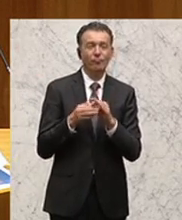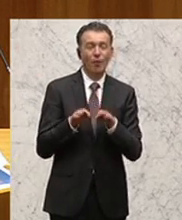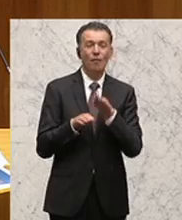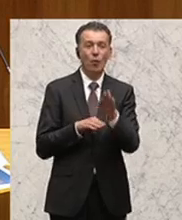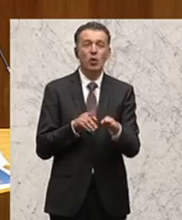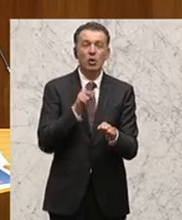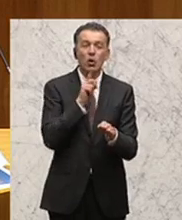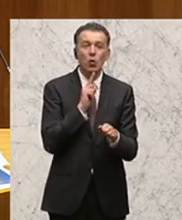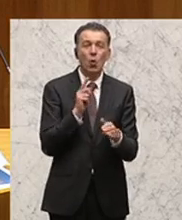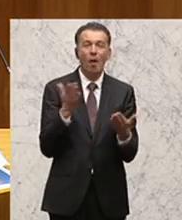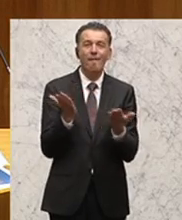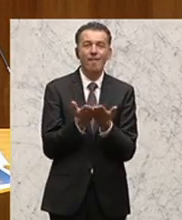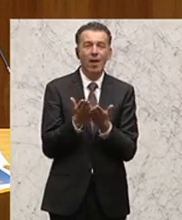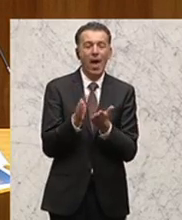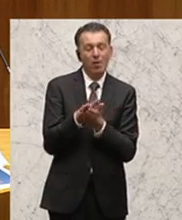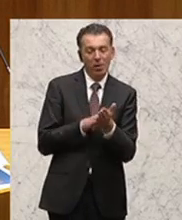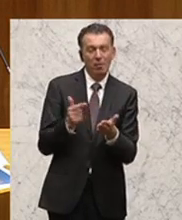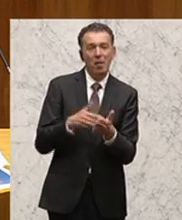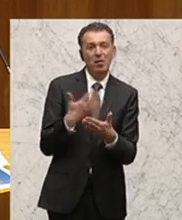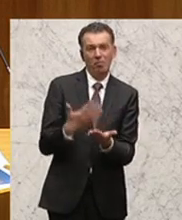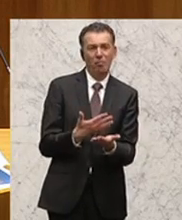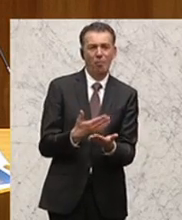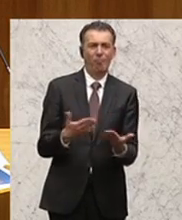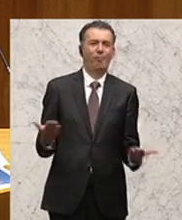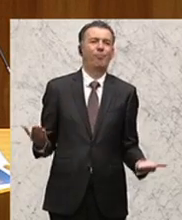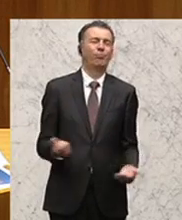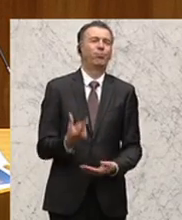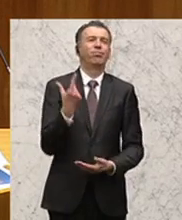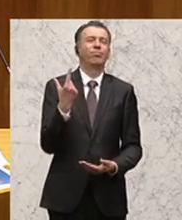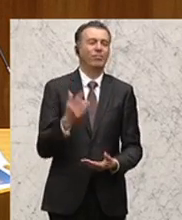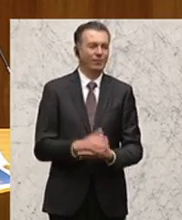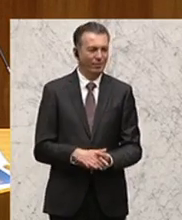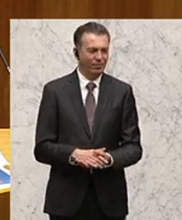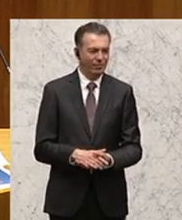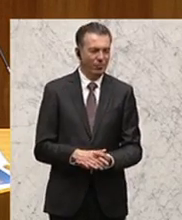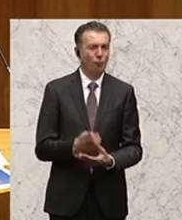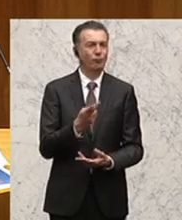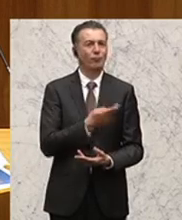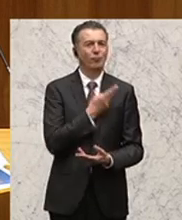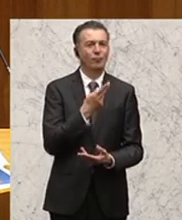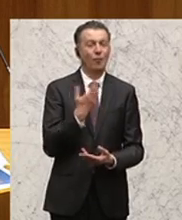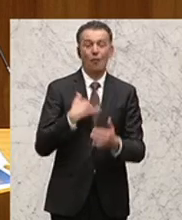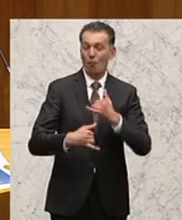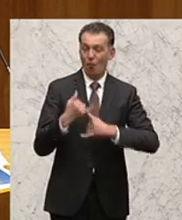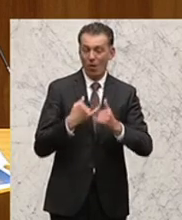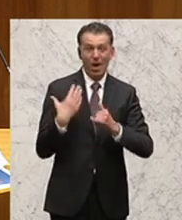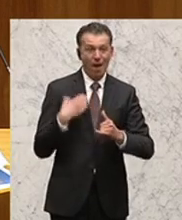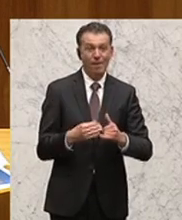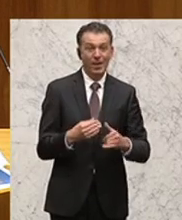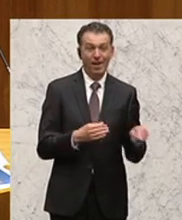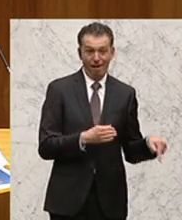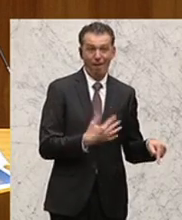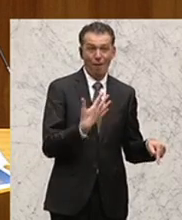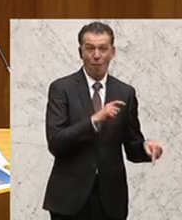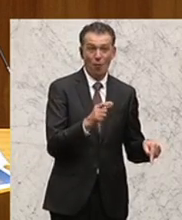gerechnet. Das ist keine Kunst, würde ich sagen. Und wenn Sie sich jetzt rühmen, dass Sie vom letzten Jahr noch einmal 500 Meter hinaufgegangen sind,